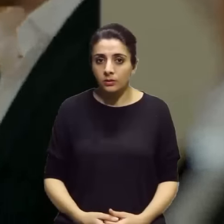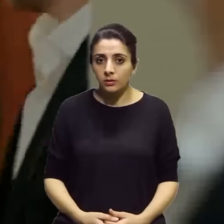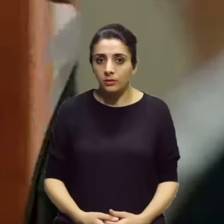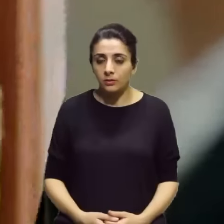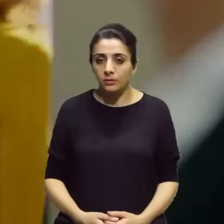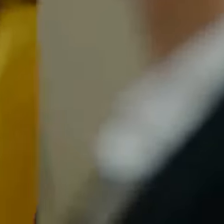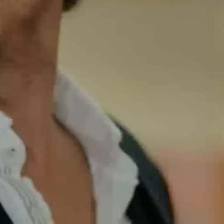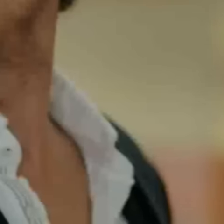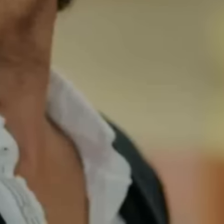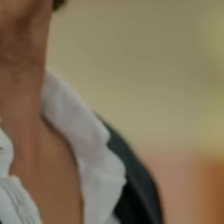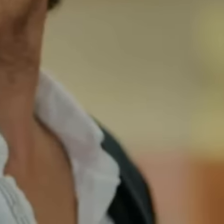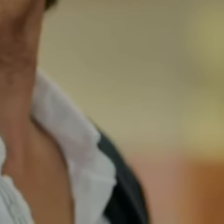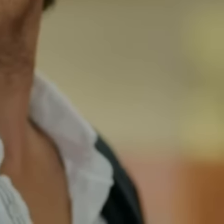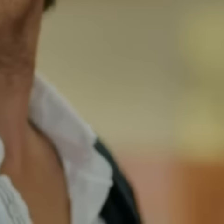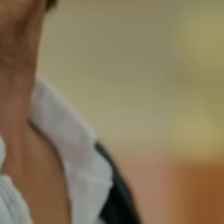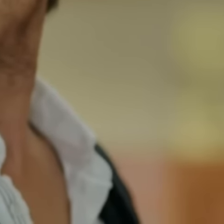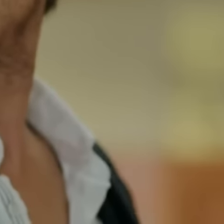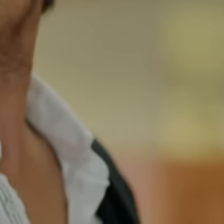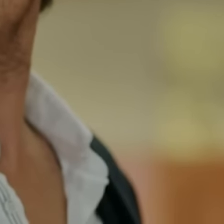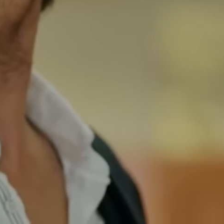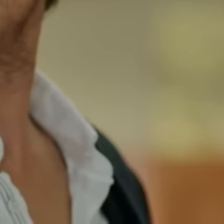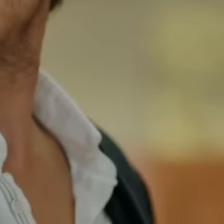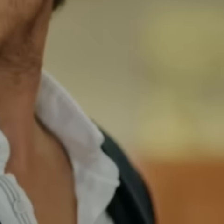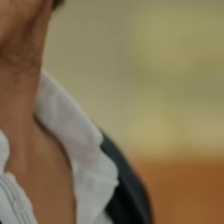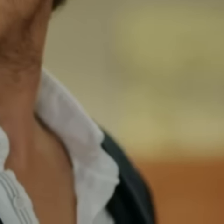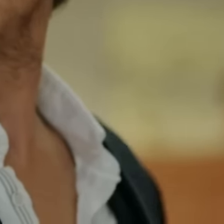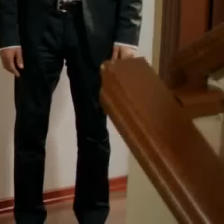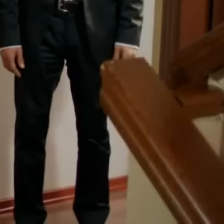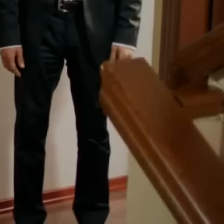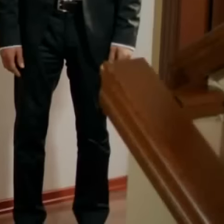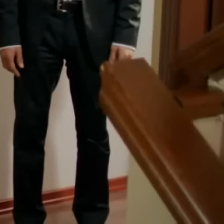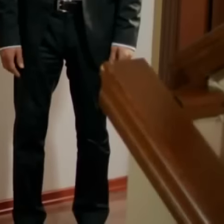Tarık nasıl yani diye donmuş arkalarından baka kaldı.